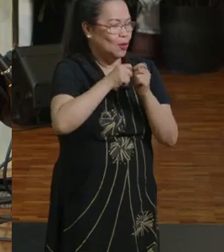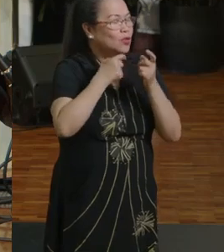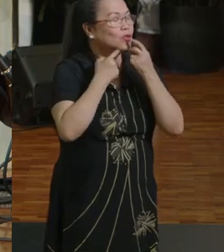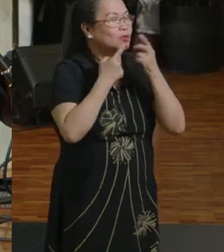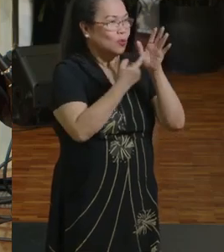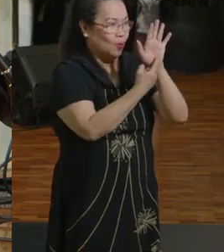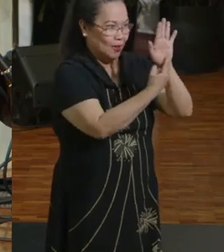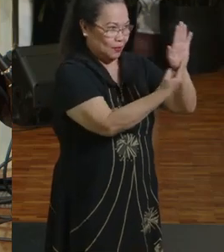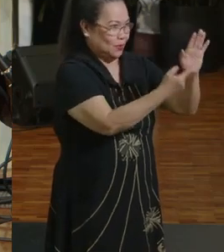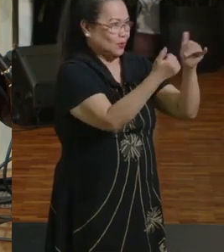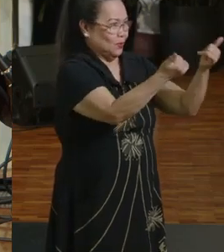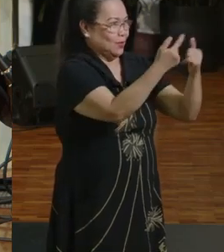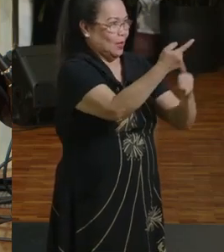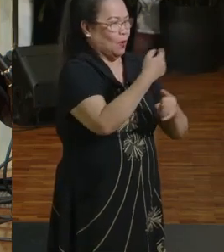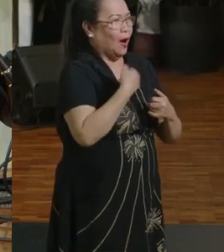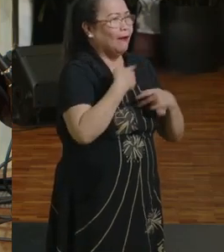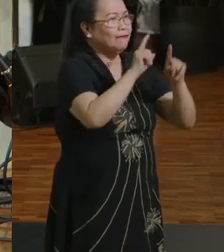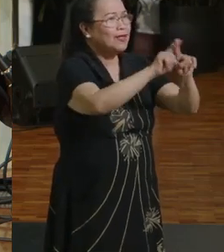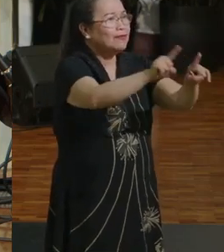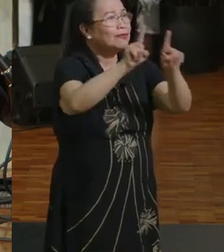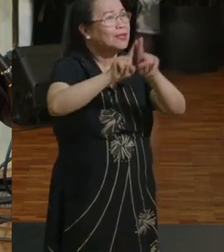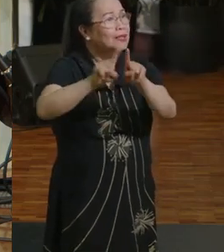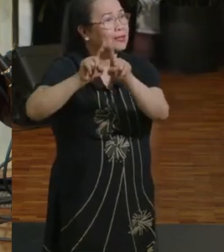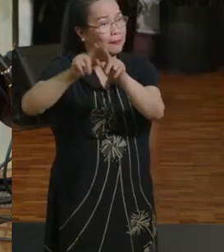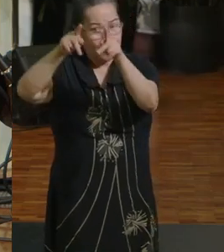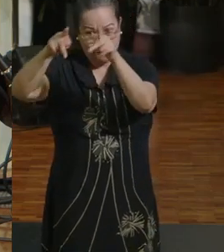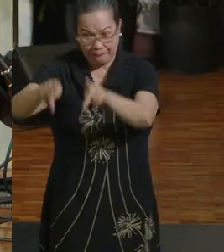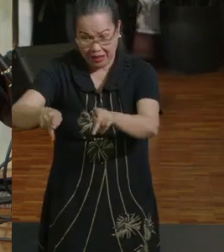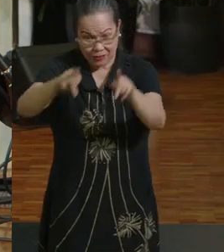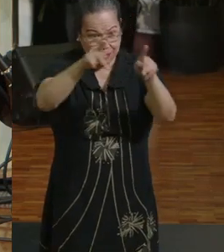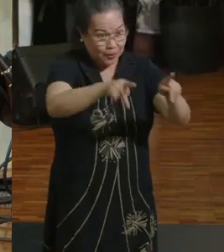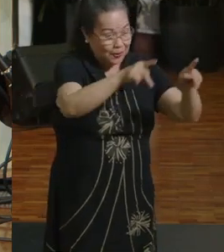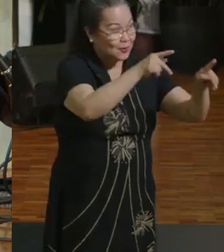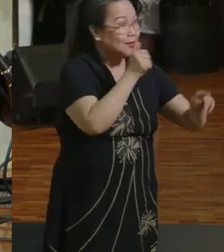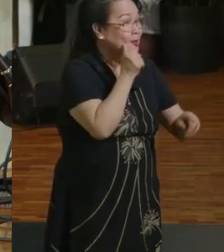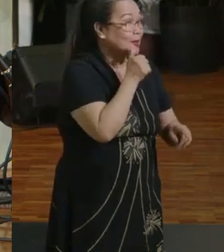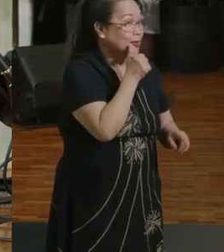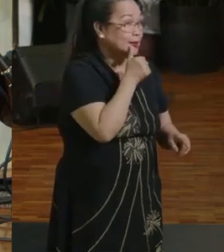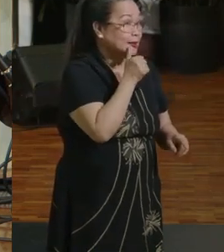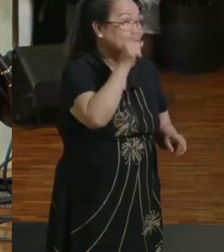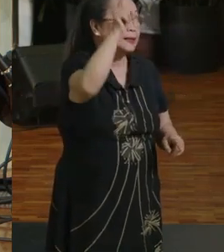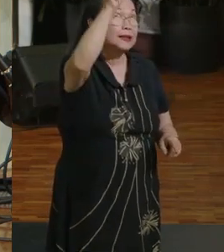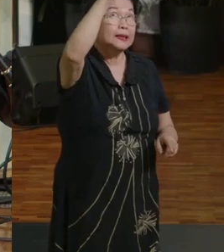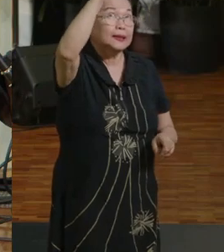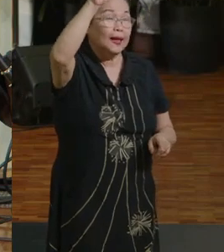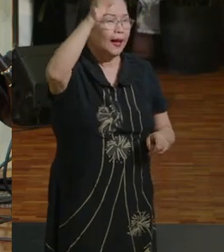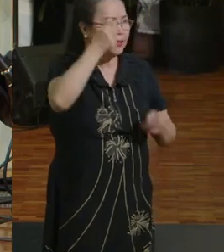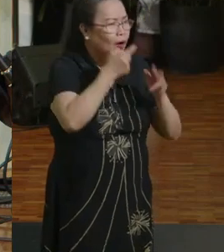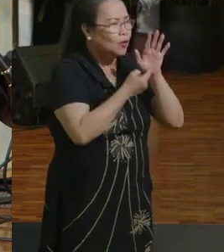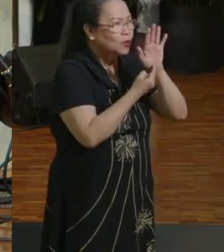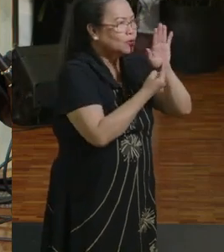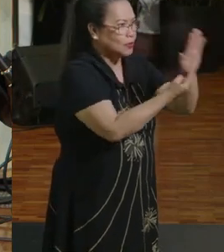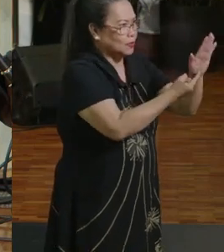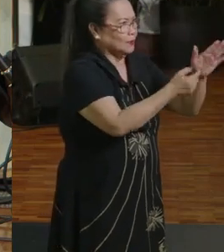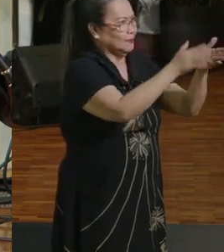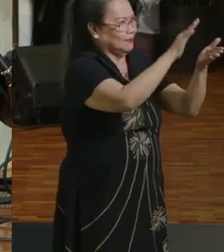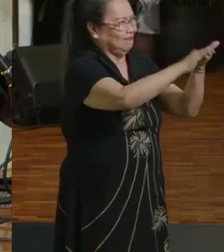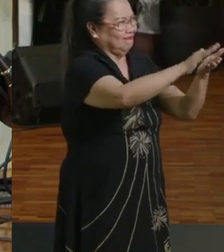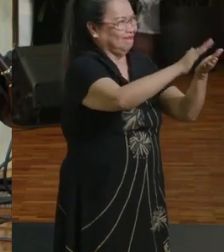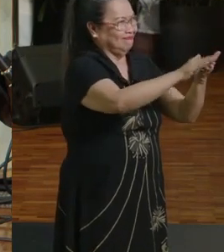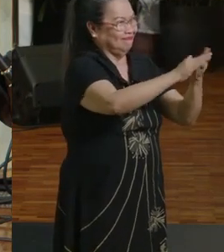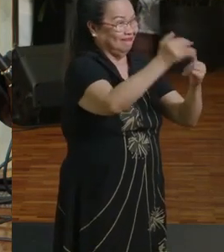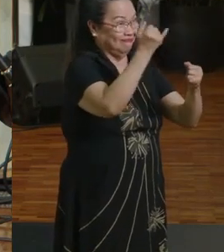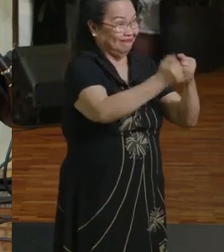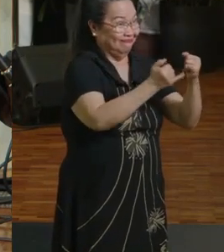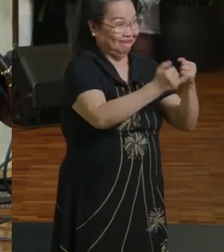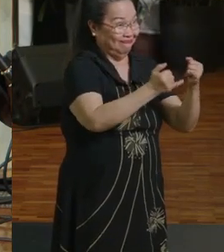inyo, yung pagpapatawad ng Panginoon na siyang nakita natin dun sa last lesson